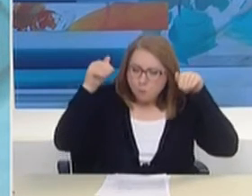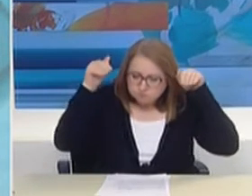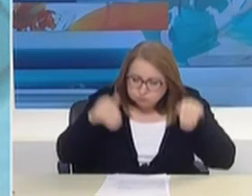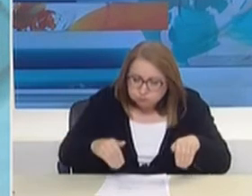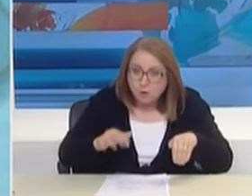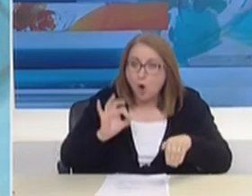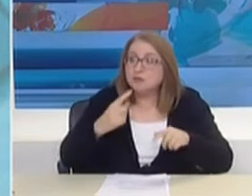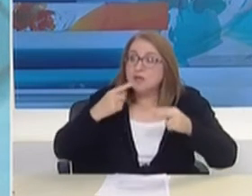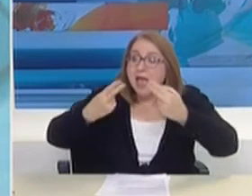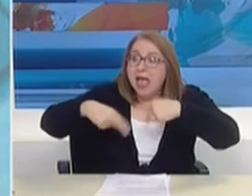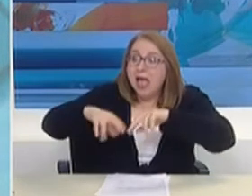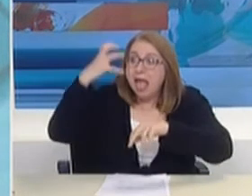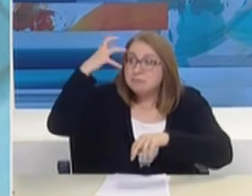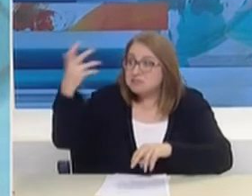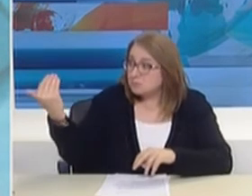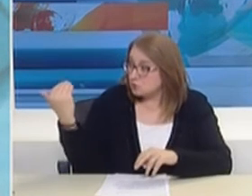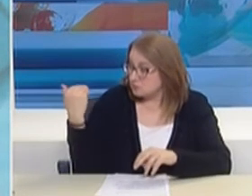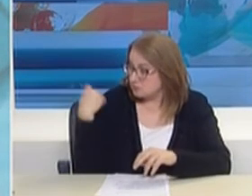Ευρώπη πήραμε μέτρα.